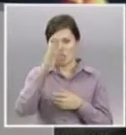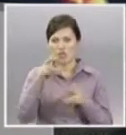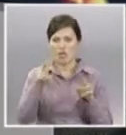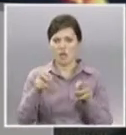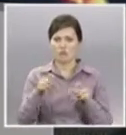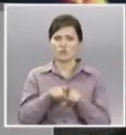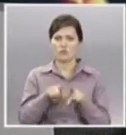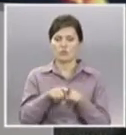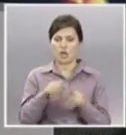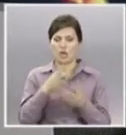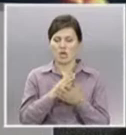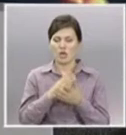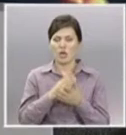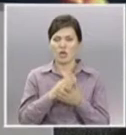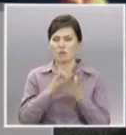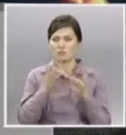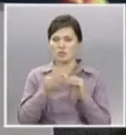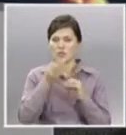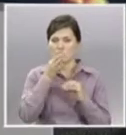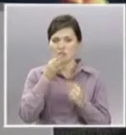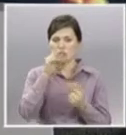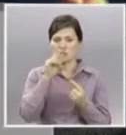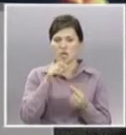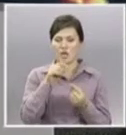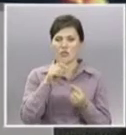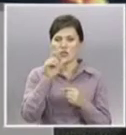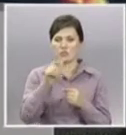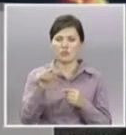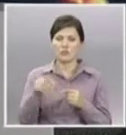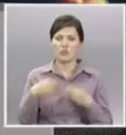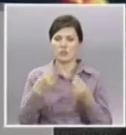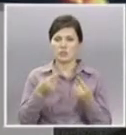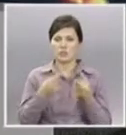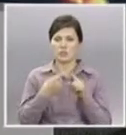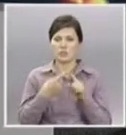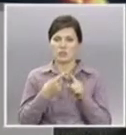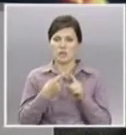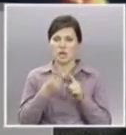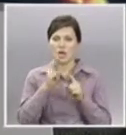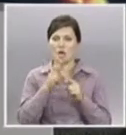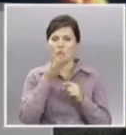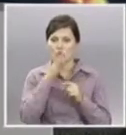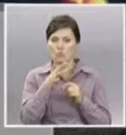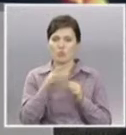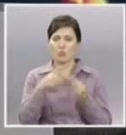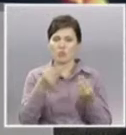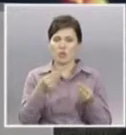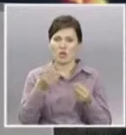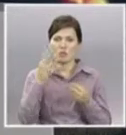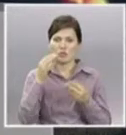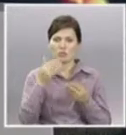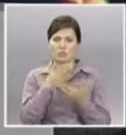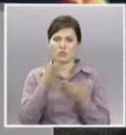тағы айналып келгенде бұл лайықты адамдарды берейік біріншіден. Кім көрінгеннің аты кетіп қалмасын. Алматы деген